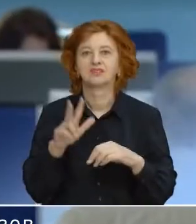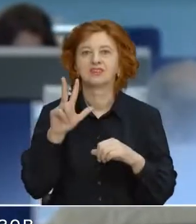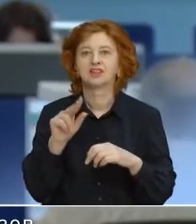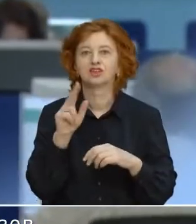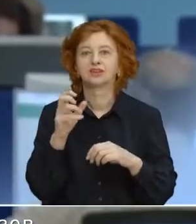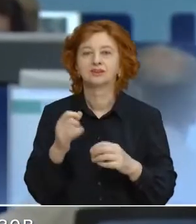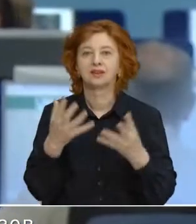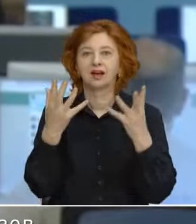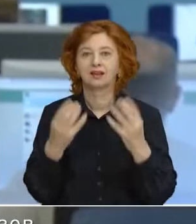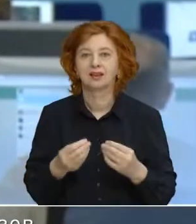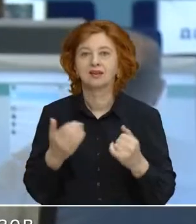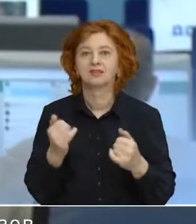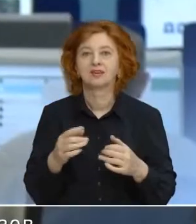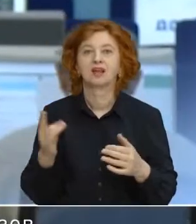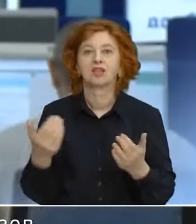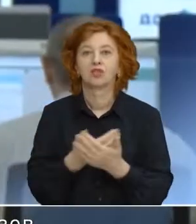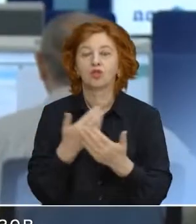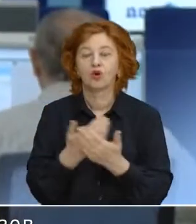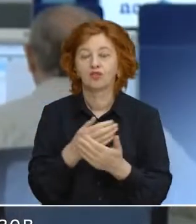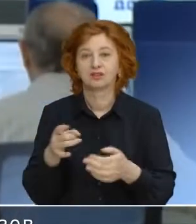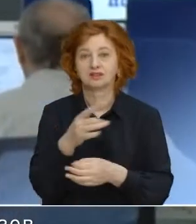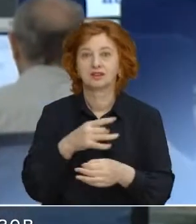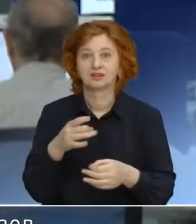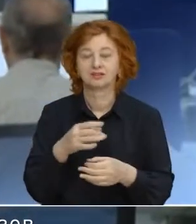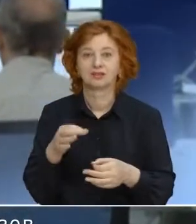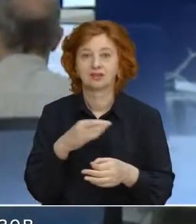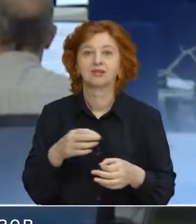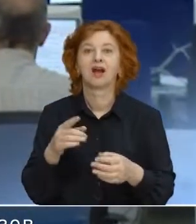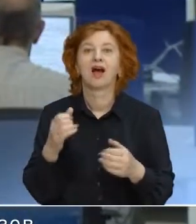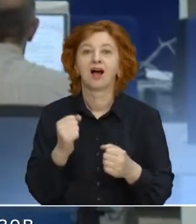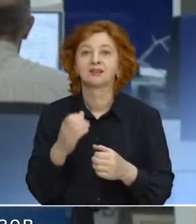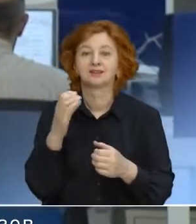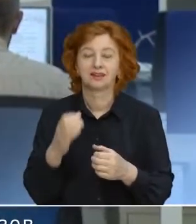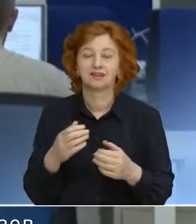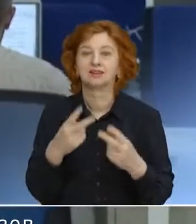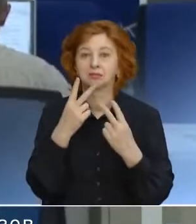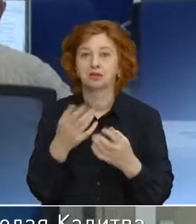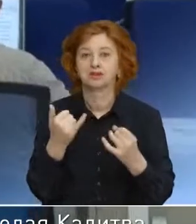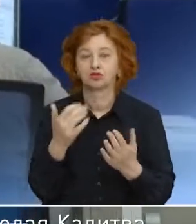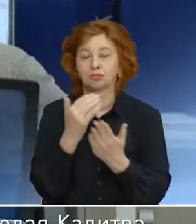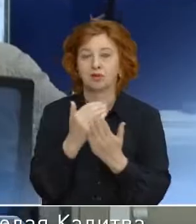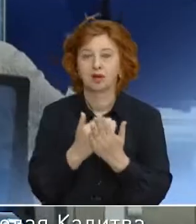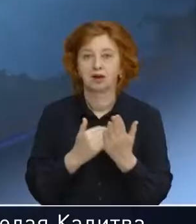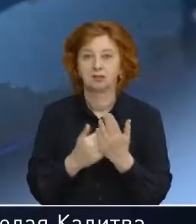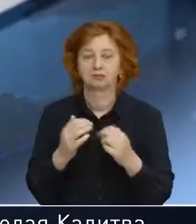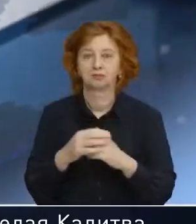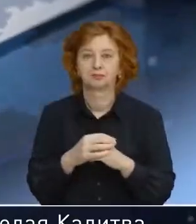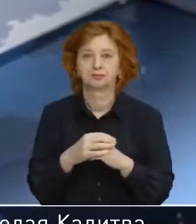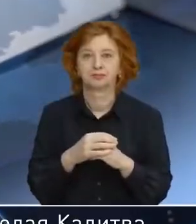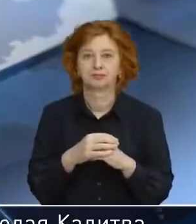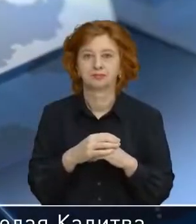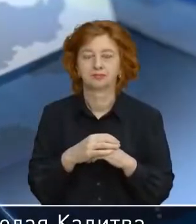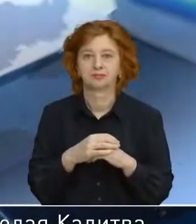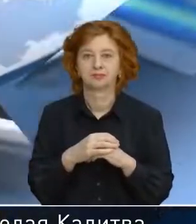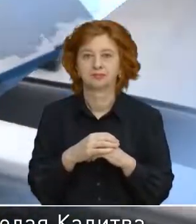3 часа дня в Ростове-на-Дону. Это новости Донского региона. Здравствуйте, в студии Ася Скрынникова. Смотрите в выпуске.